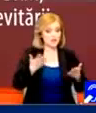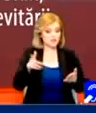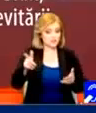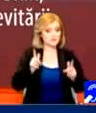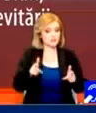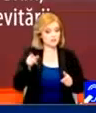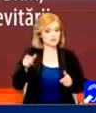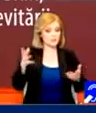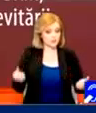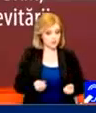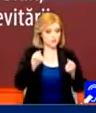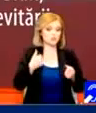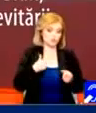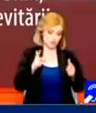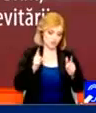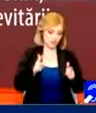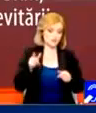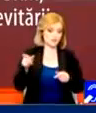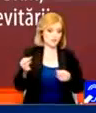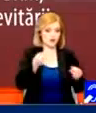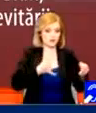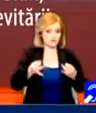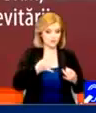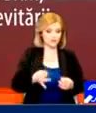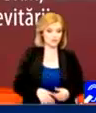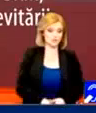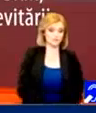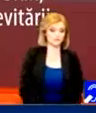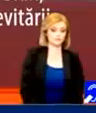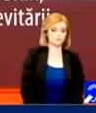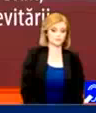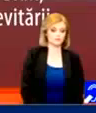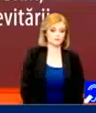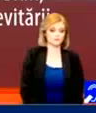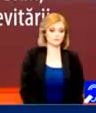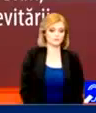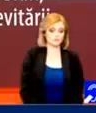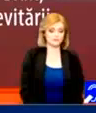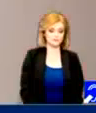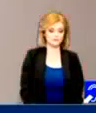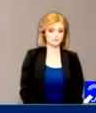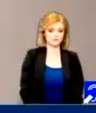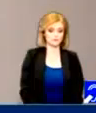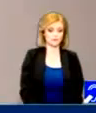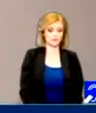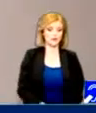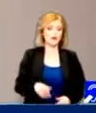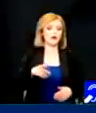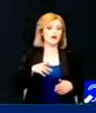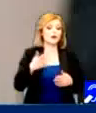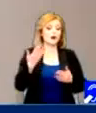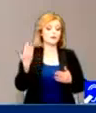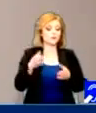cu scopul schimbării actualului sistem de guvernare și a evitării declanșării alegerilor parlamentare anticipate. Printre